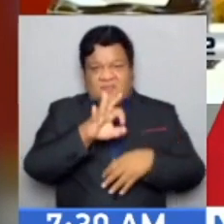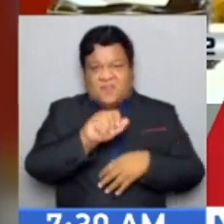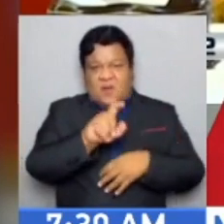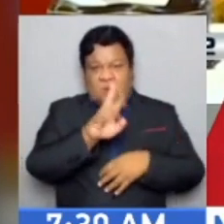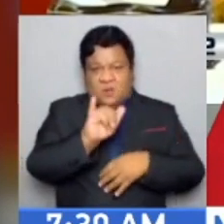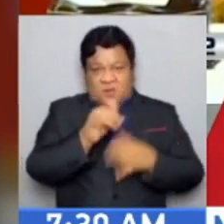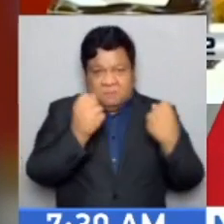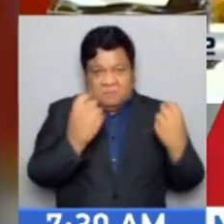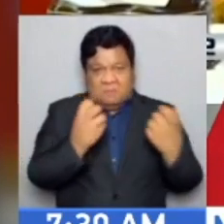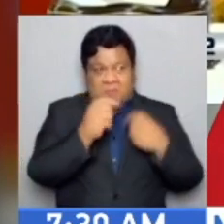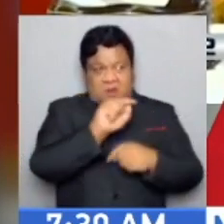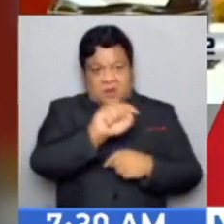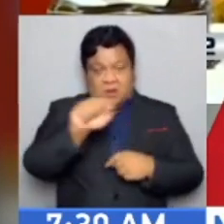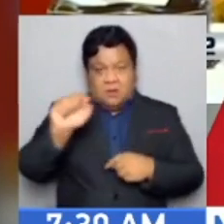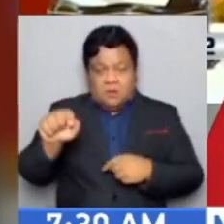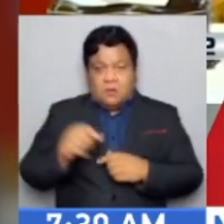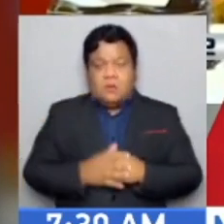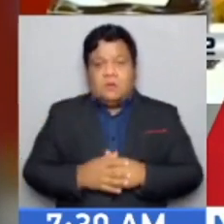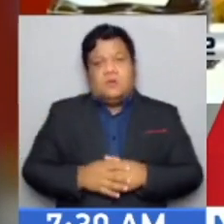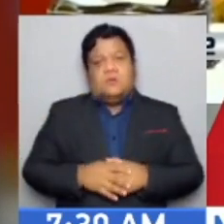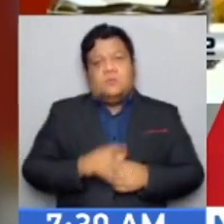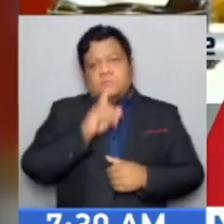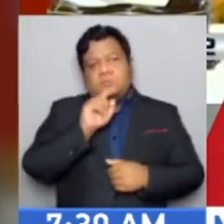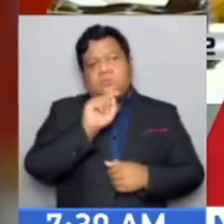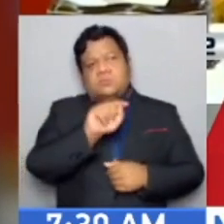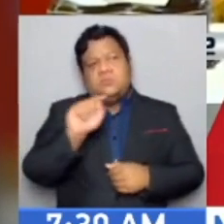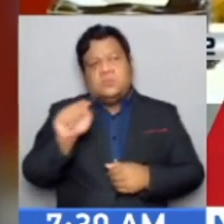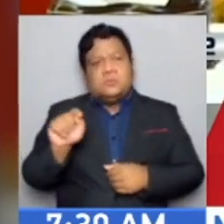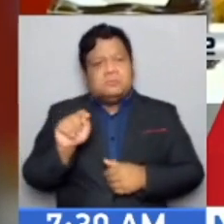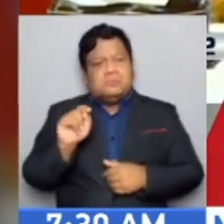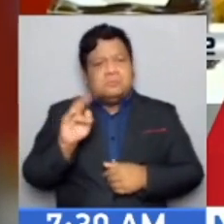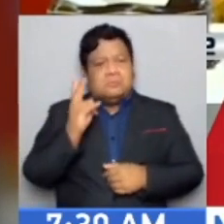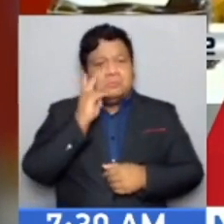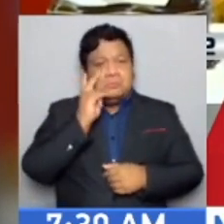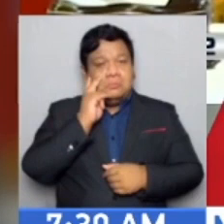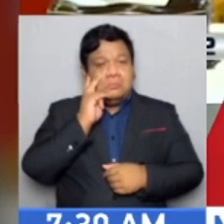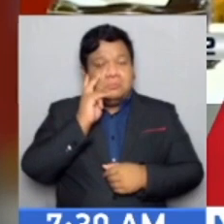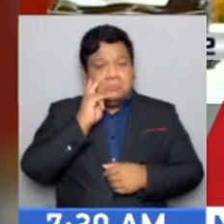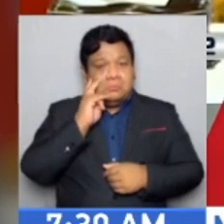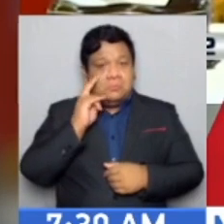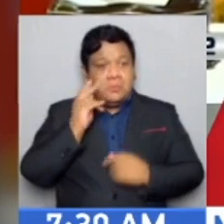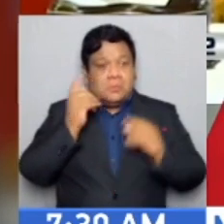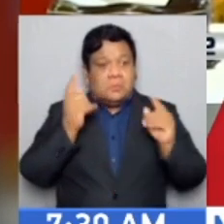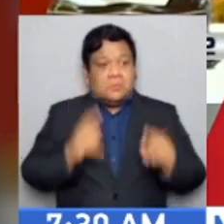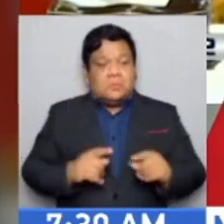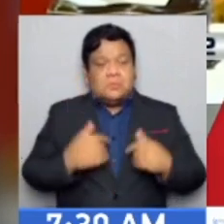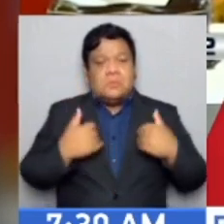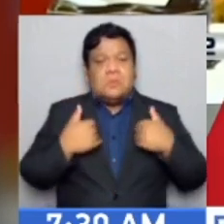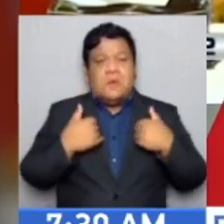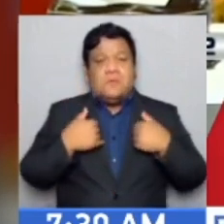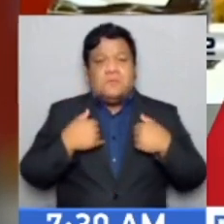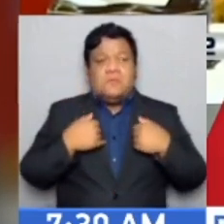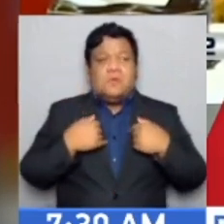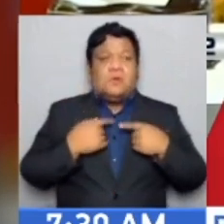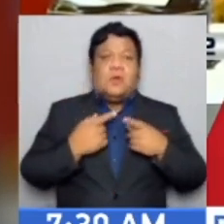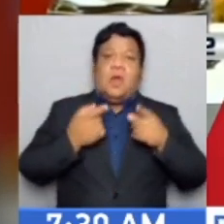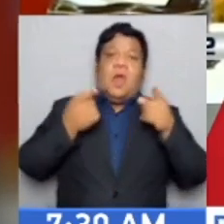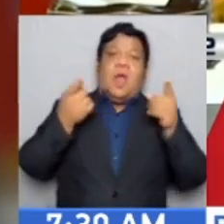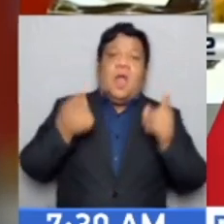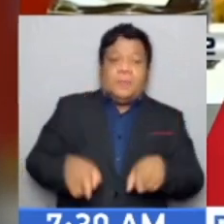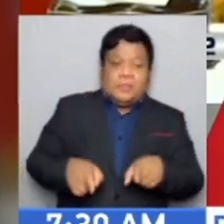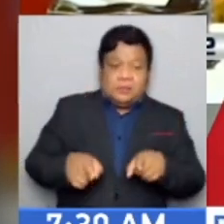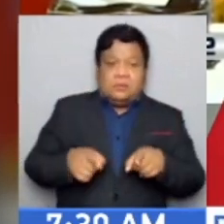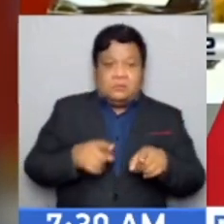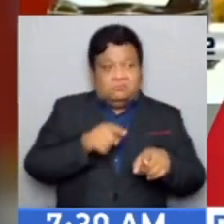and yet you will see that the result or the consequence